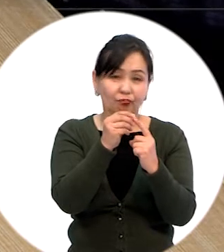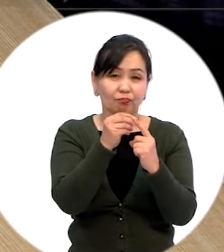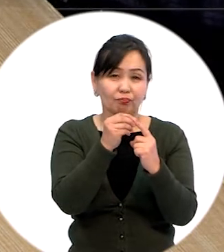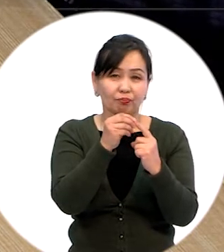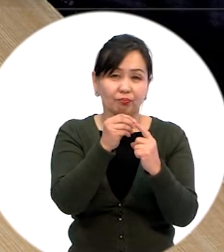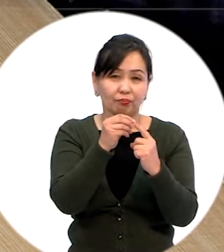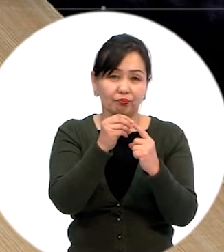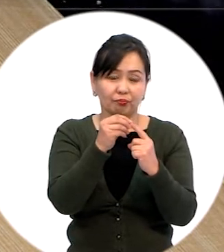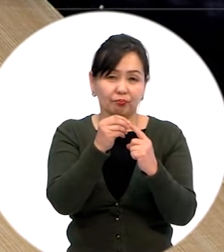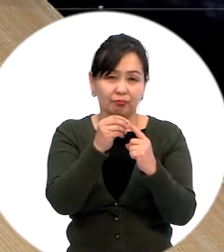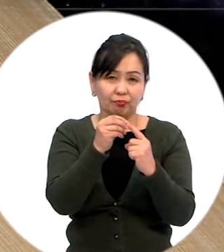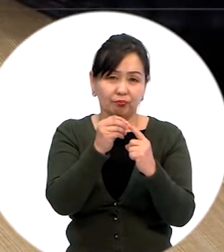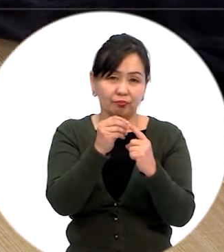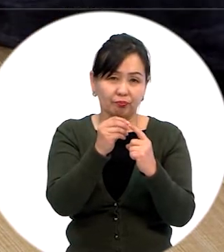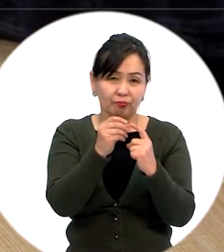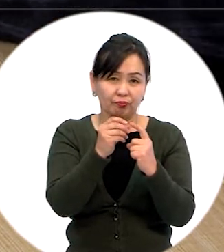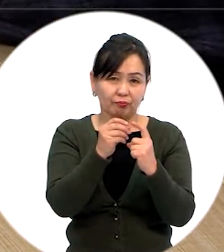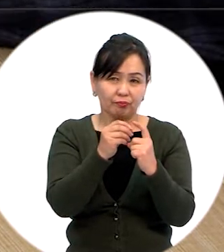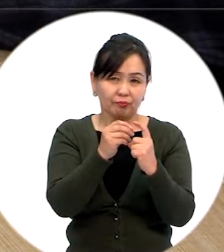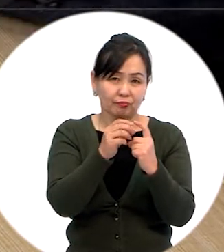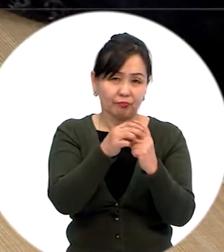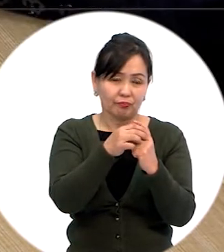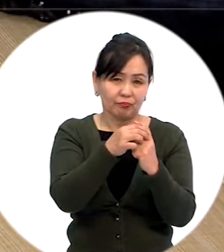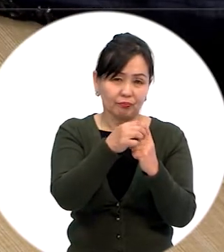Шөмбгөр. За ерхий биеийн жоохон